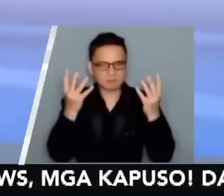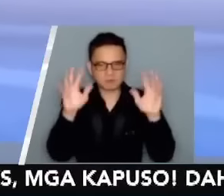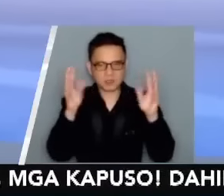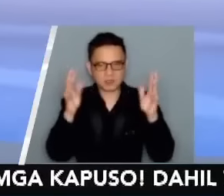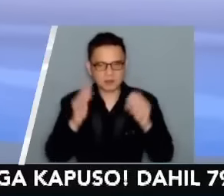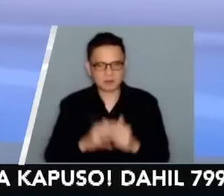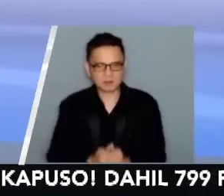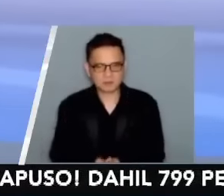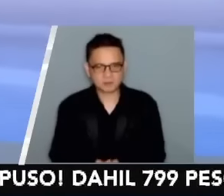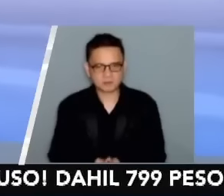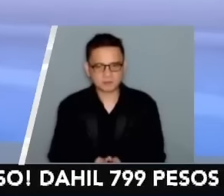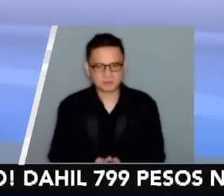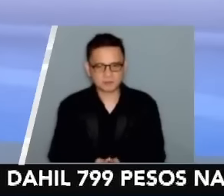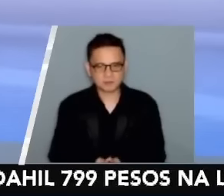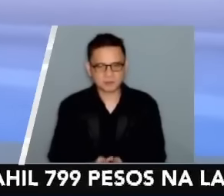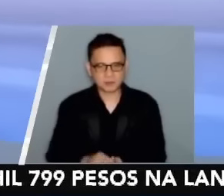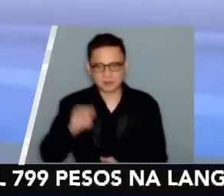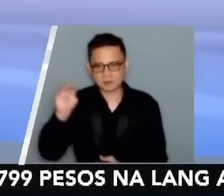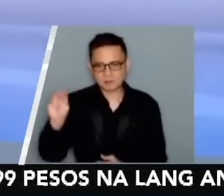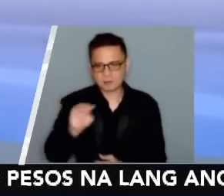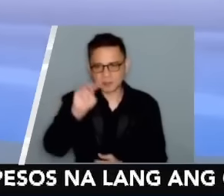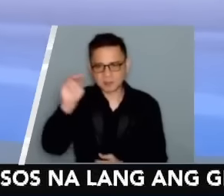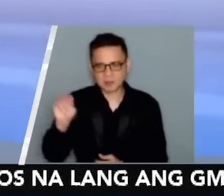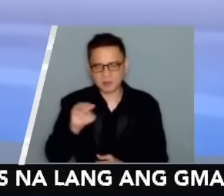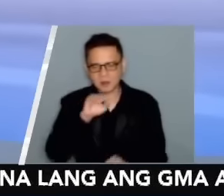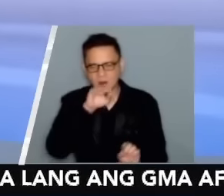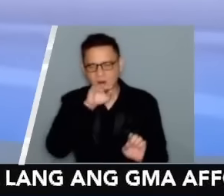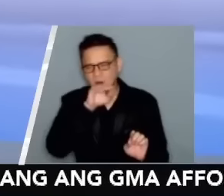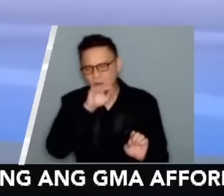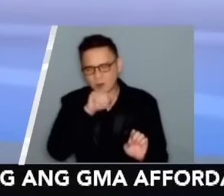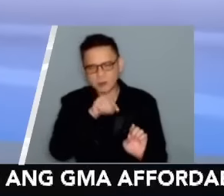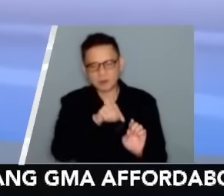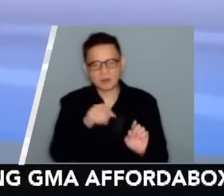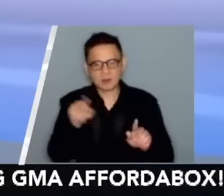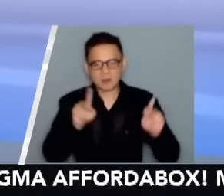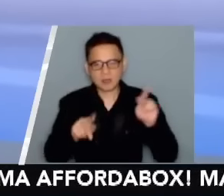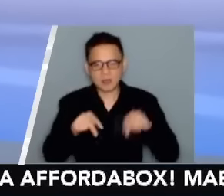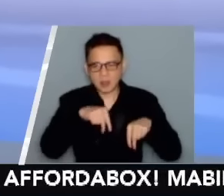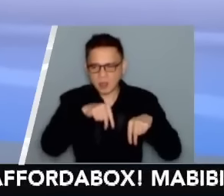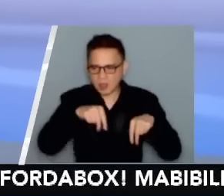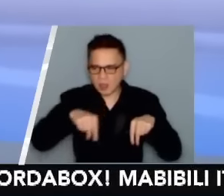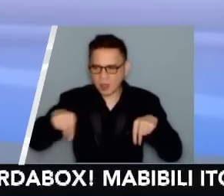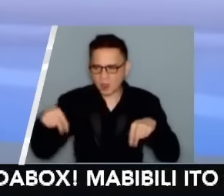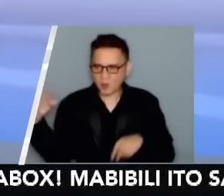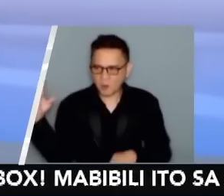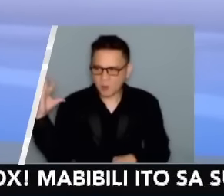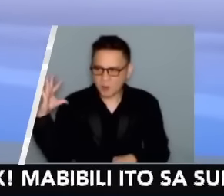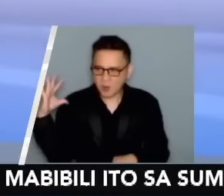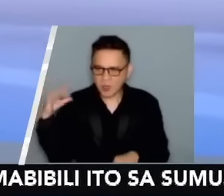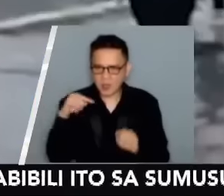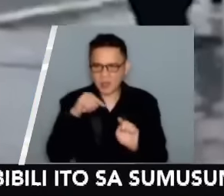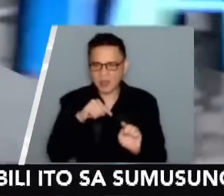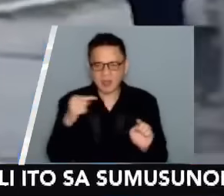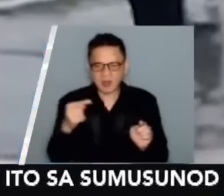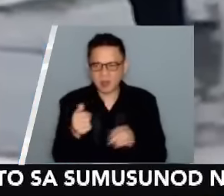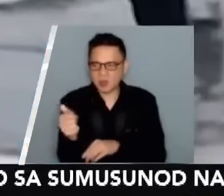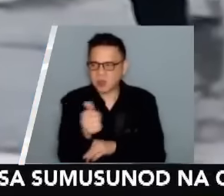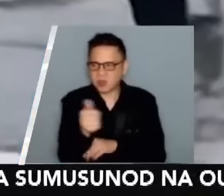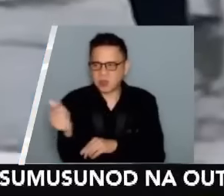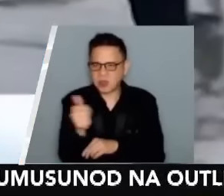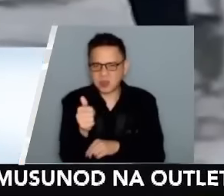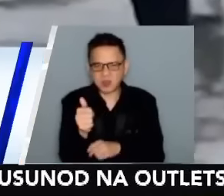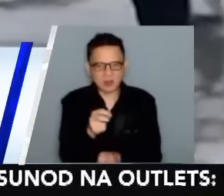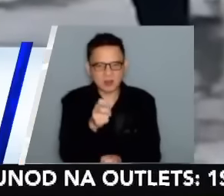Lunes na Lunes pahirapang byahe agad ang sinuong ng ilang commuter dahil sa magdamag na pag-ulan sa Metro Manila Tulad sa Commonwealth